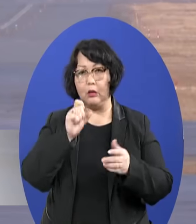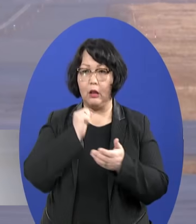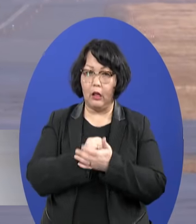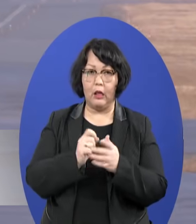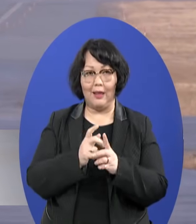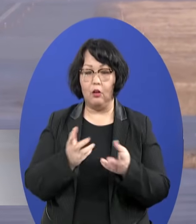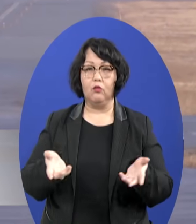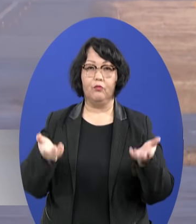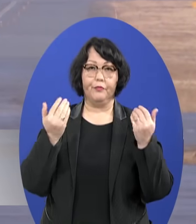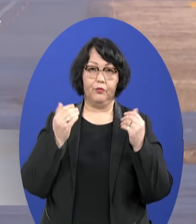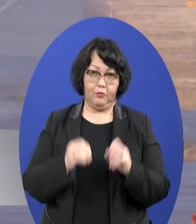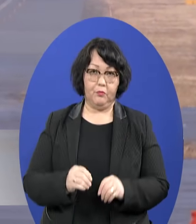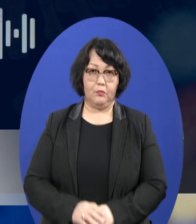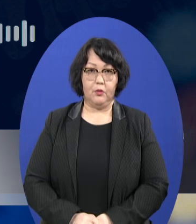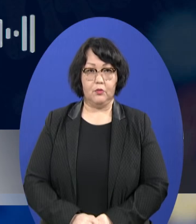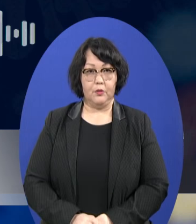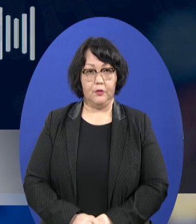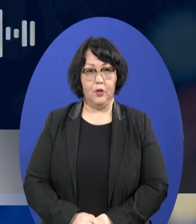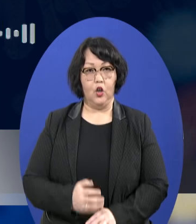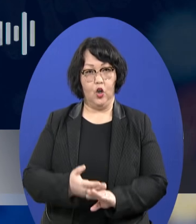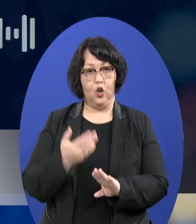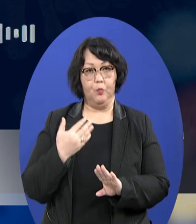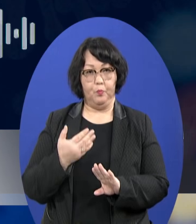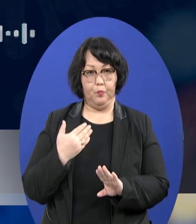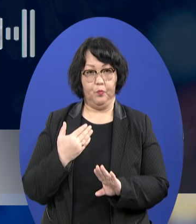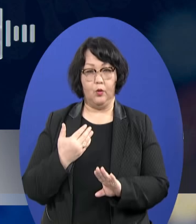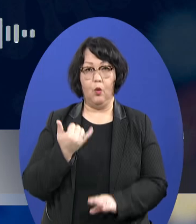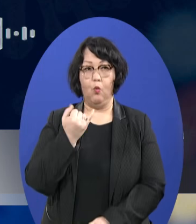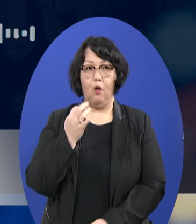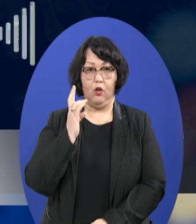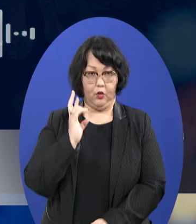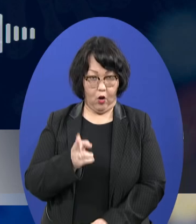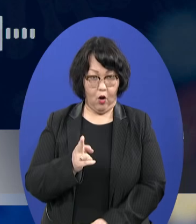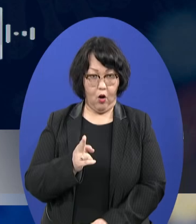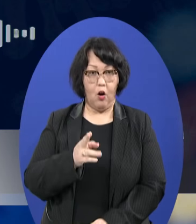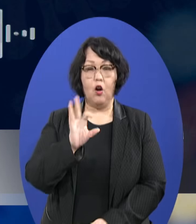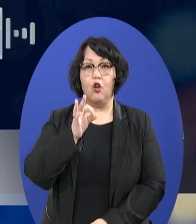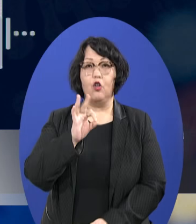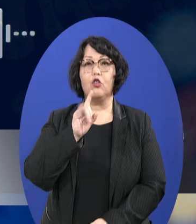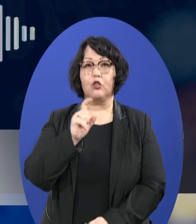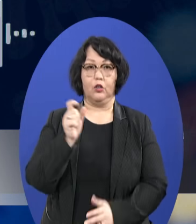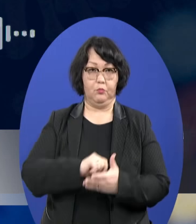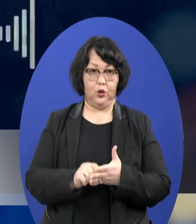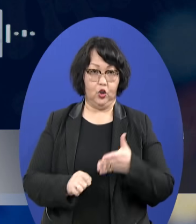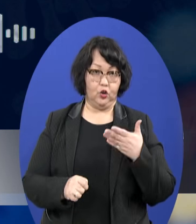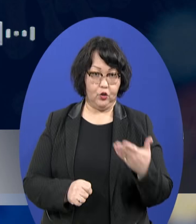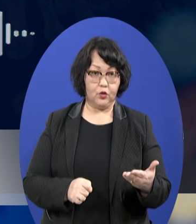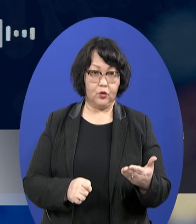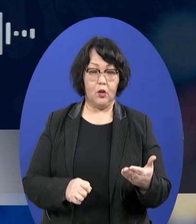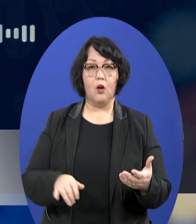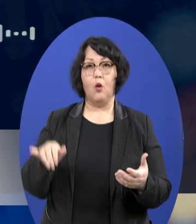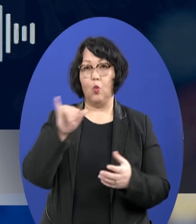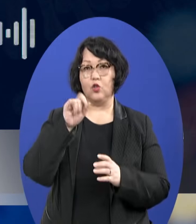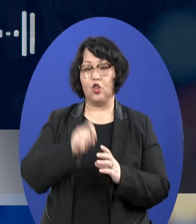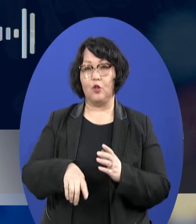иргэний нислэгийн ерөнхий газраас мэдээллээ. Өмнө нь одоо улсын онцгой комиссд өргөдөл гаргаад тэгээд тухайн улсад байгаа